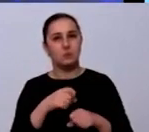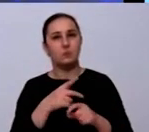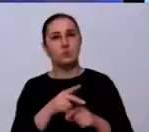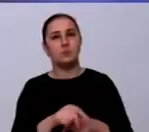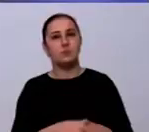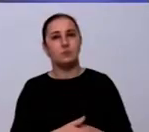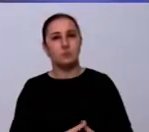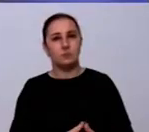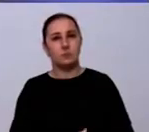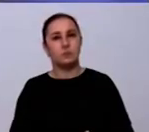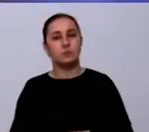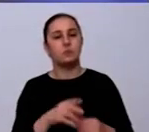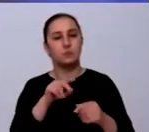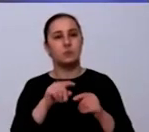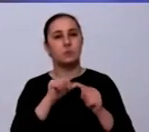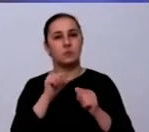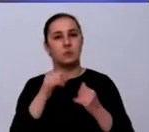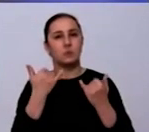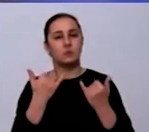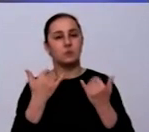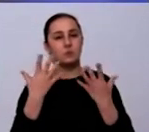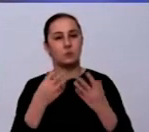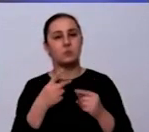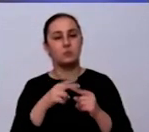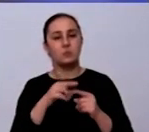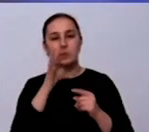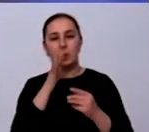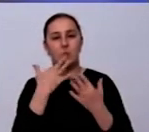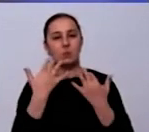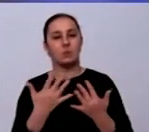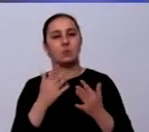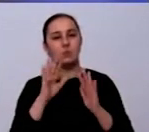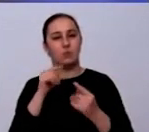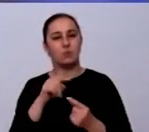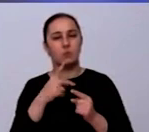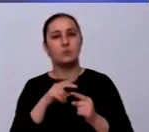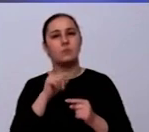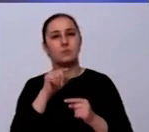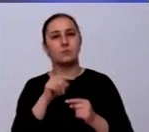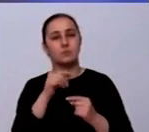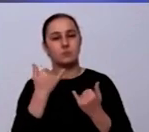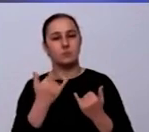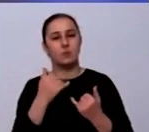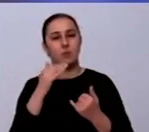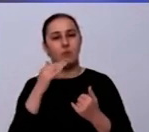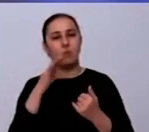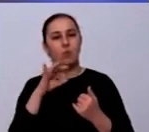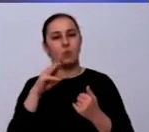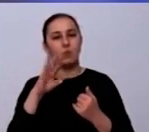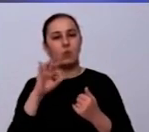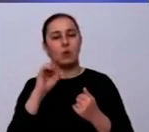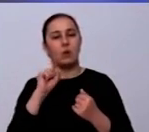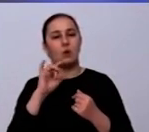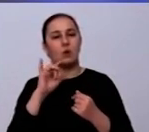ekan. Bundan tashqari, hozirgi kunda zamon talabiga mos ravishda bizda hozir foto art, ya'ni